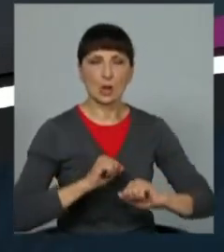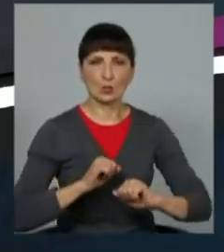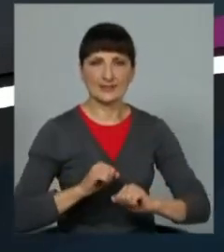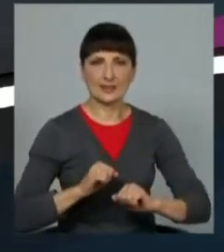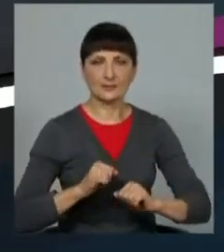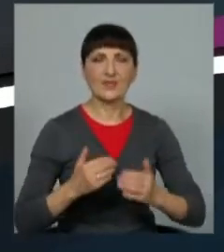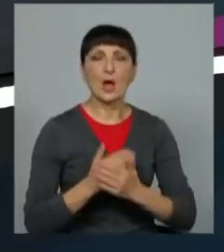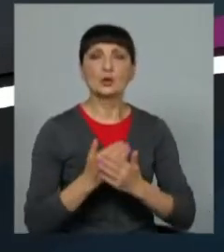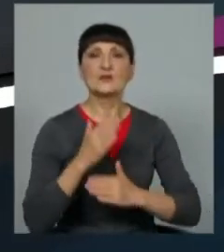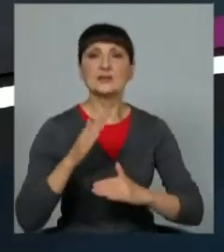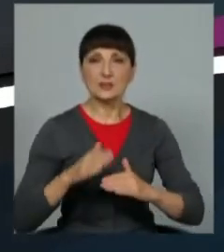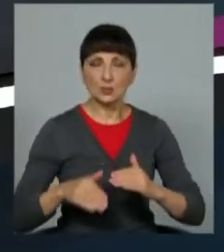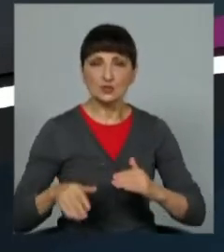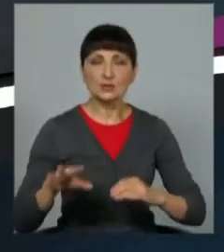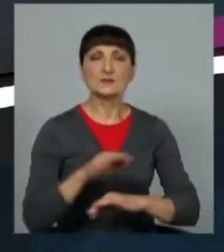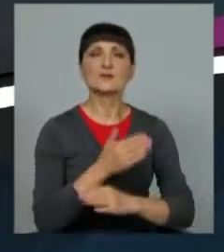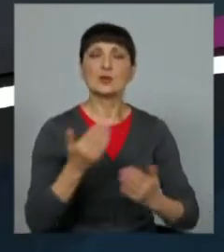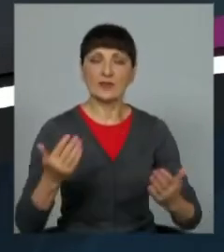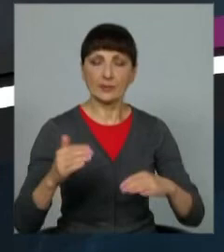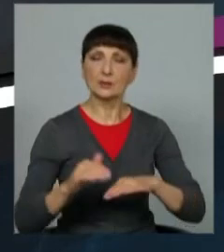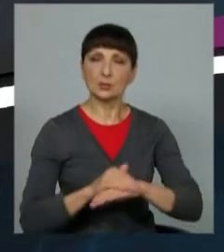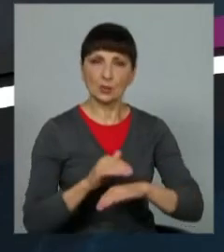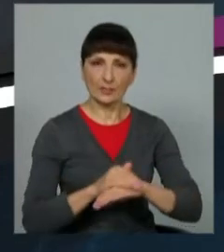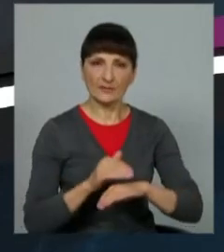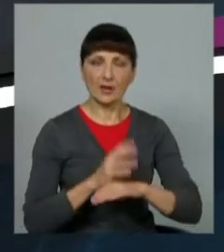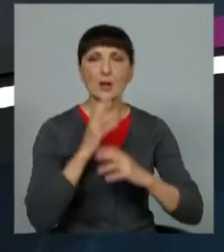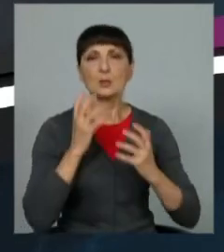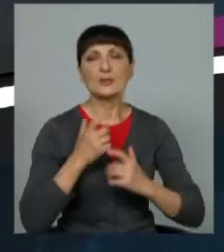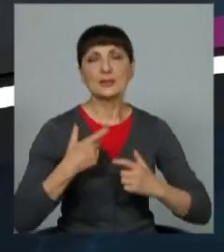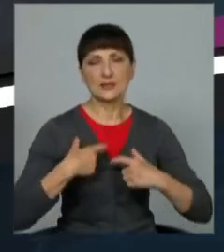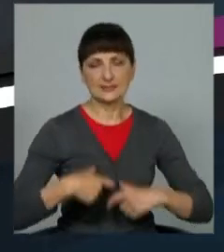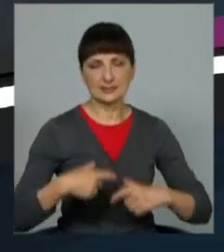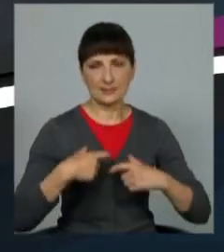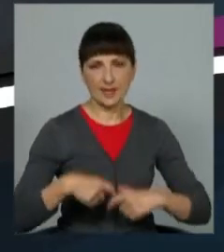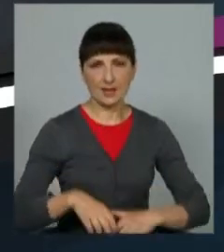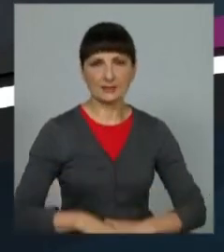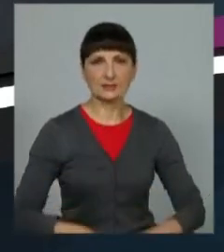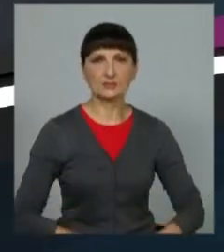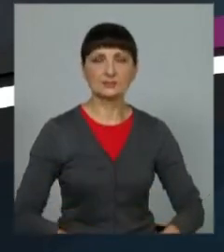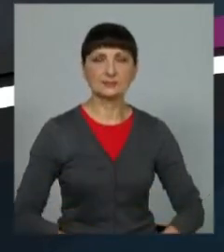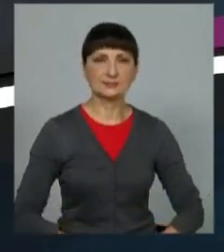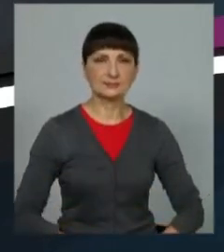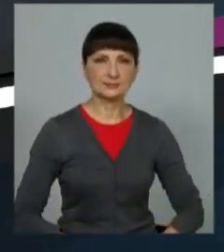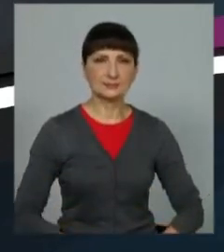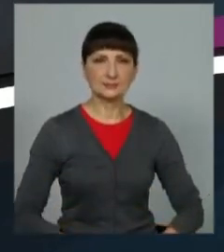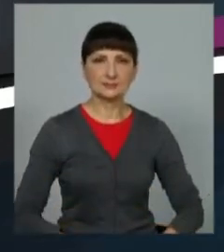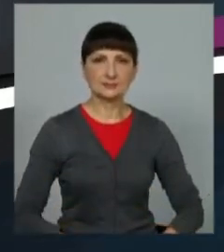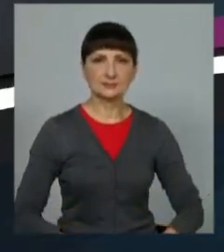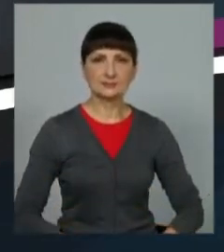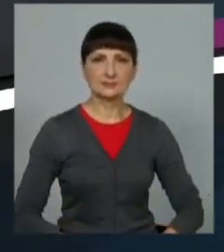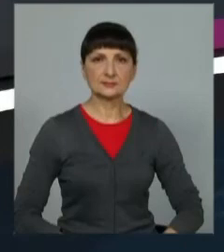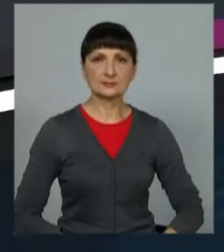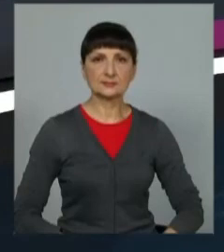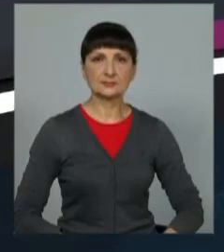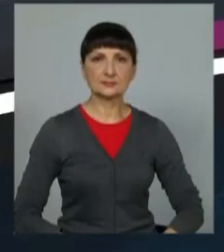вместе. На этом все. Еще больше новостей на сайте almaty.tv и YouTube-канале Алматы TV News. Всего доброго. До встречи.